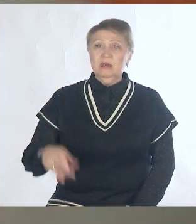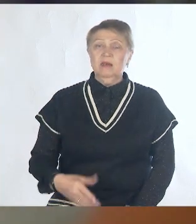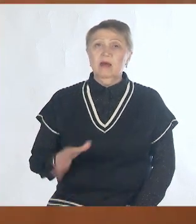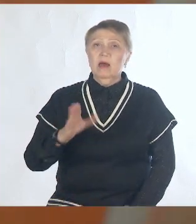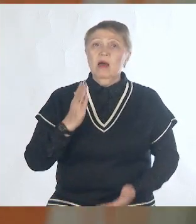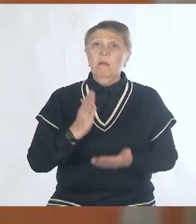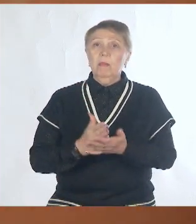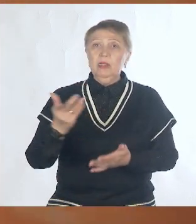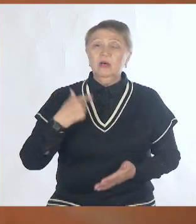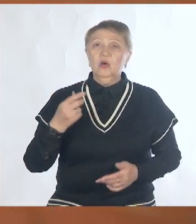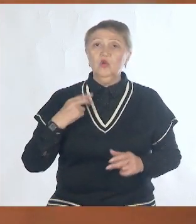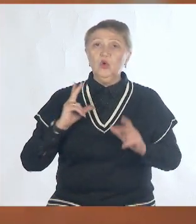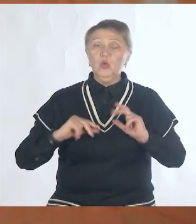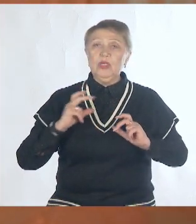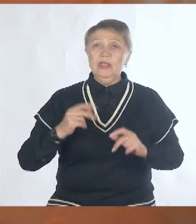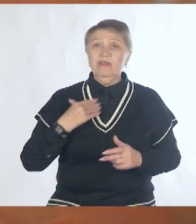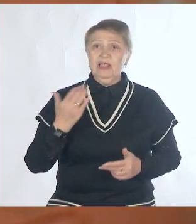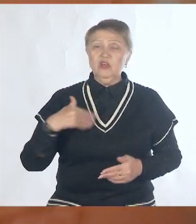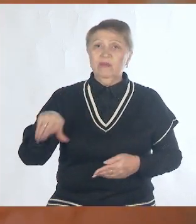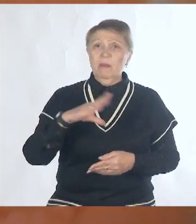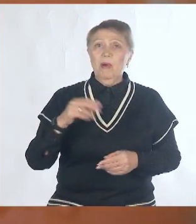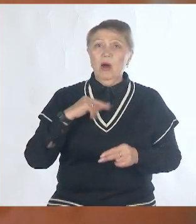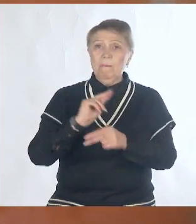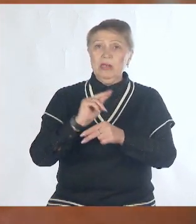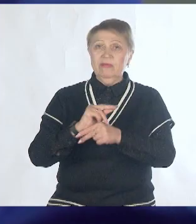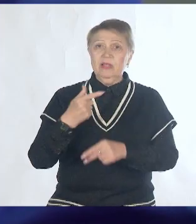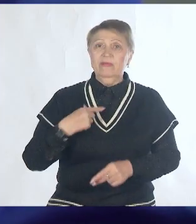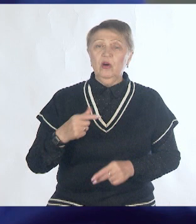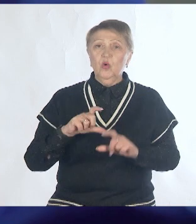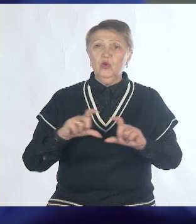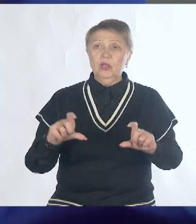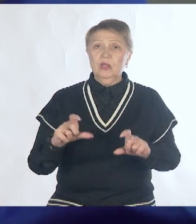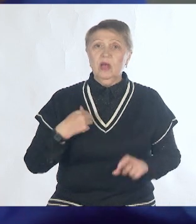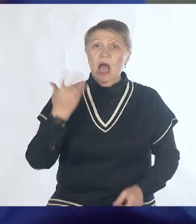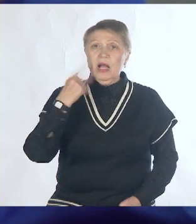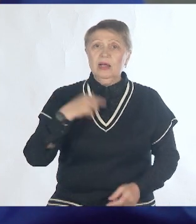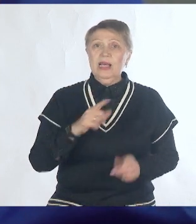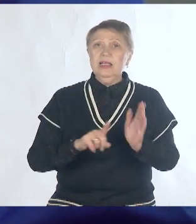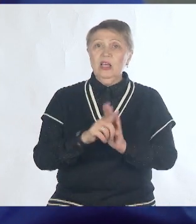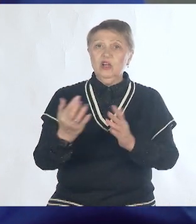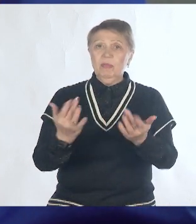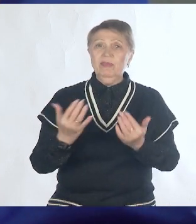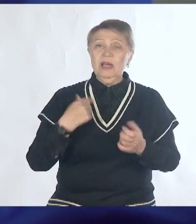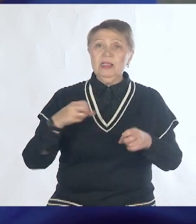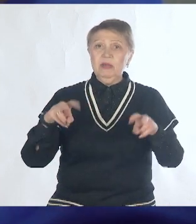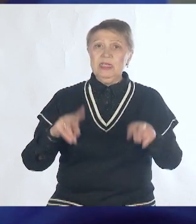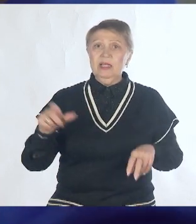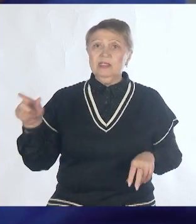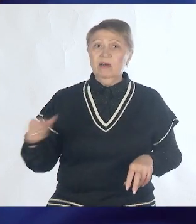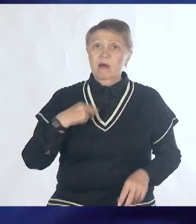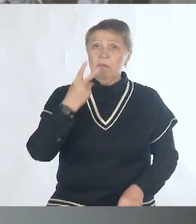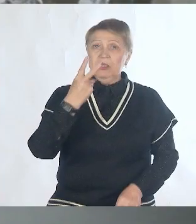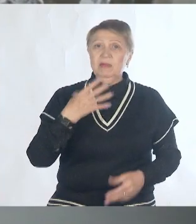студентом нашего образовательного учреждения и когда мы стали привлекать специалистов просмотрели все своих